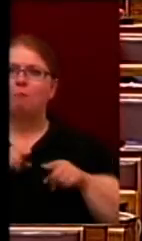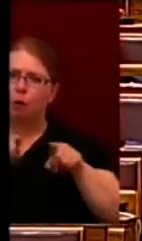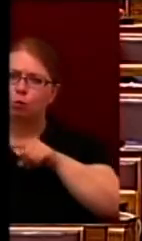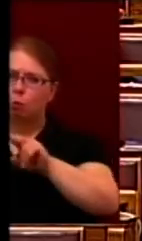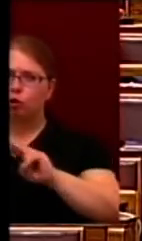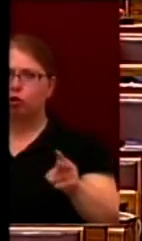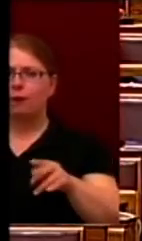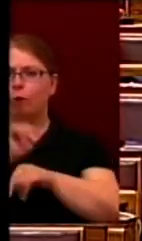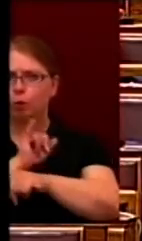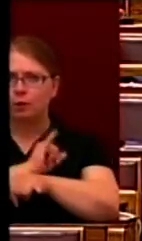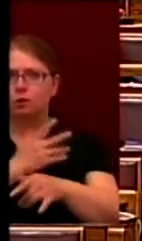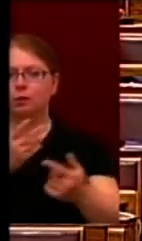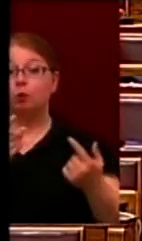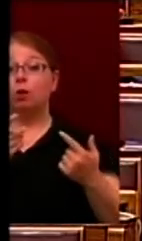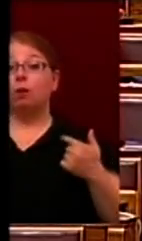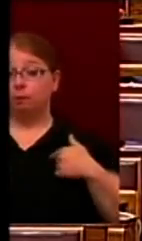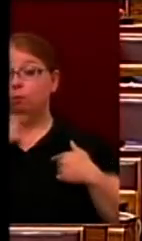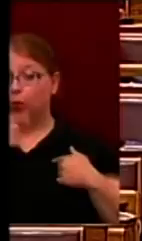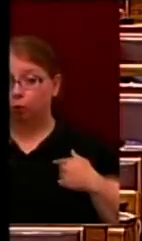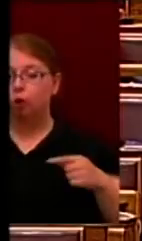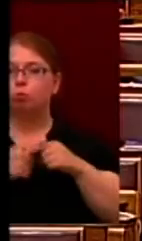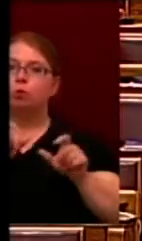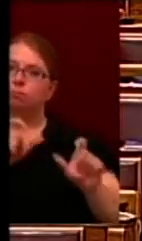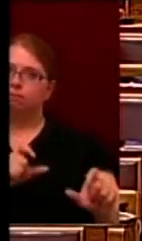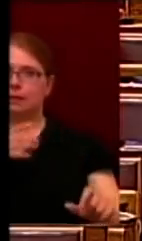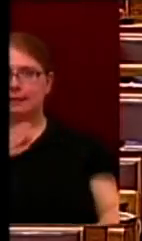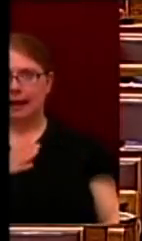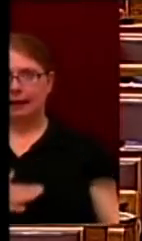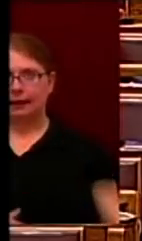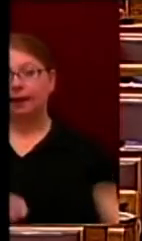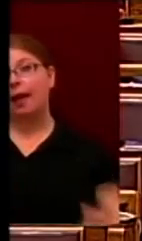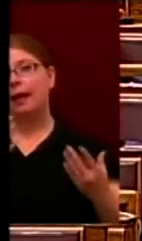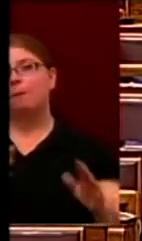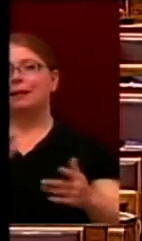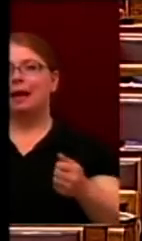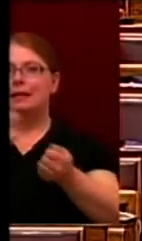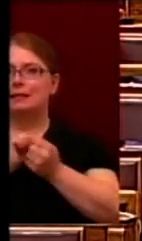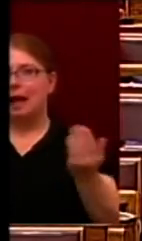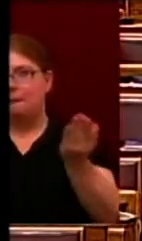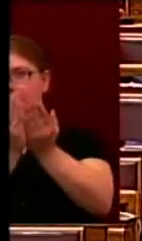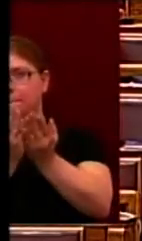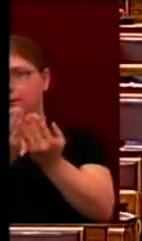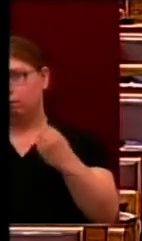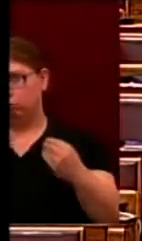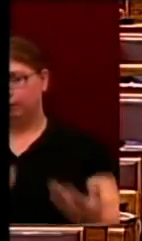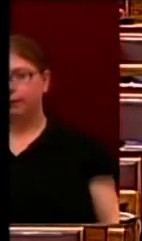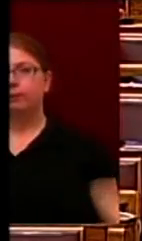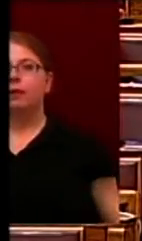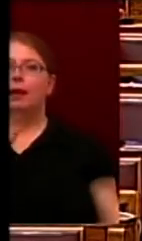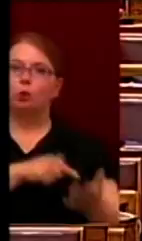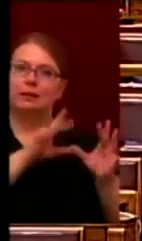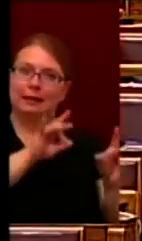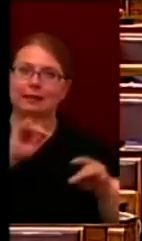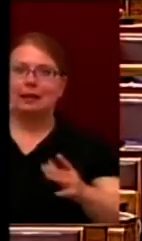a közigazgatásban. Mi ezt nem csak mondtuk, de fel is léptünk ellene. Engedje meg, hogy pár számot összehasonlítsa 2010